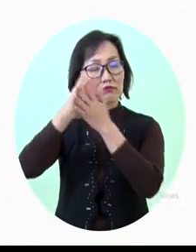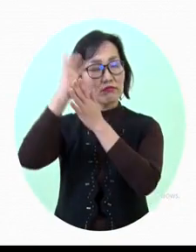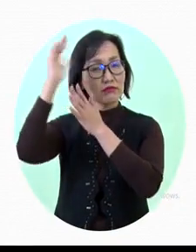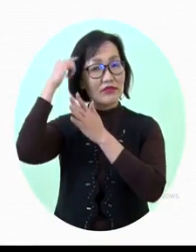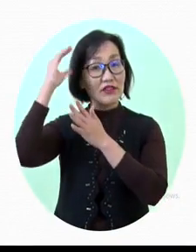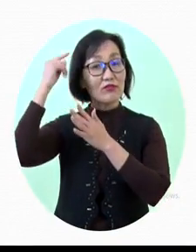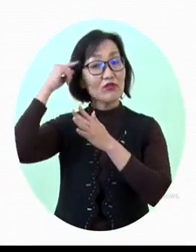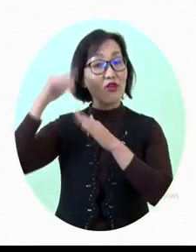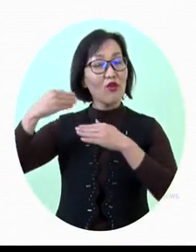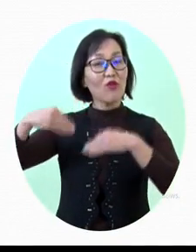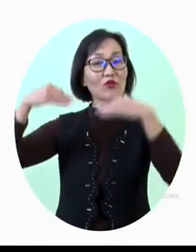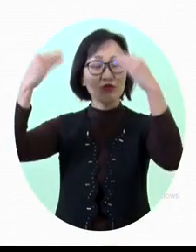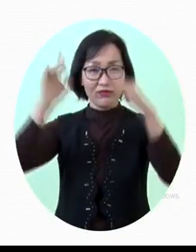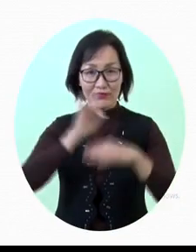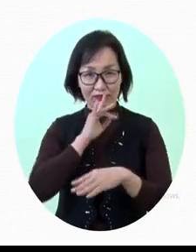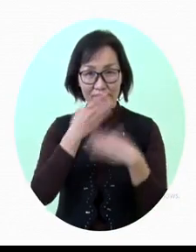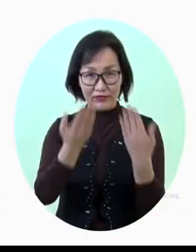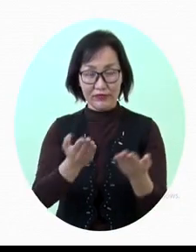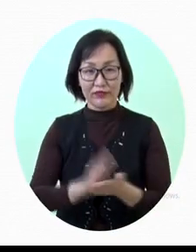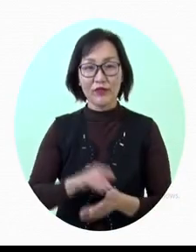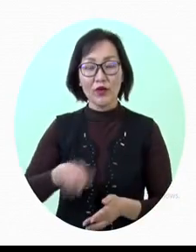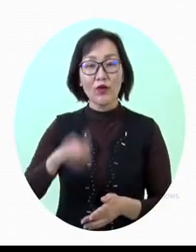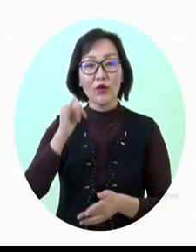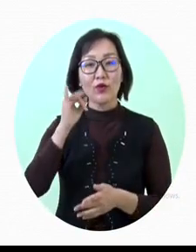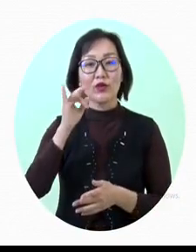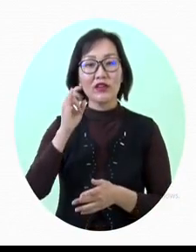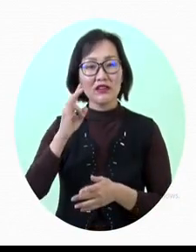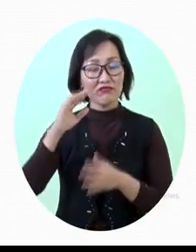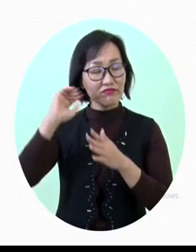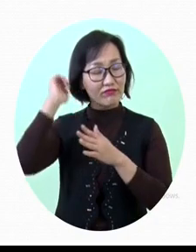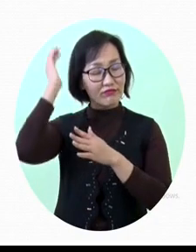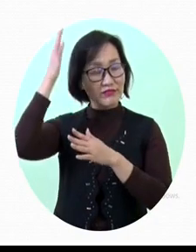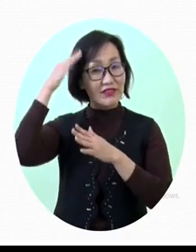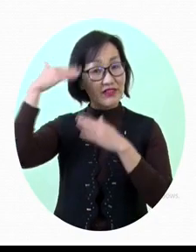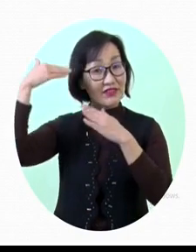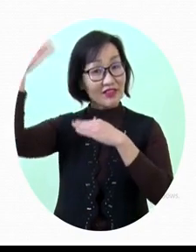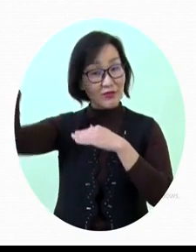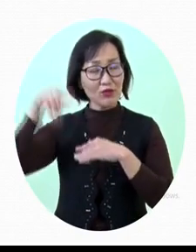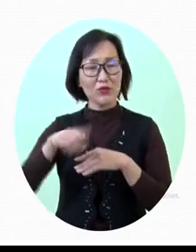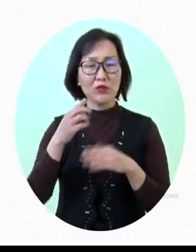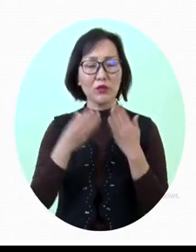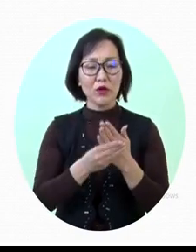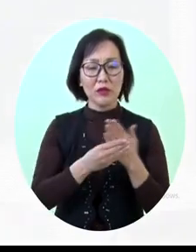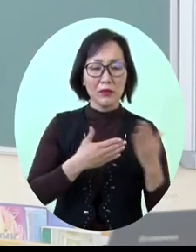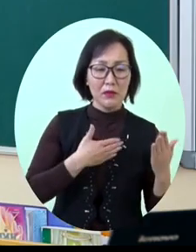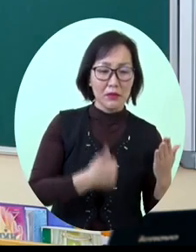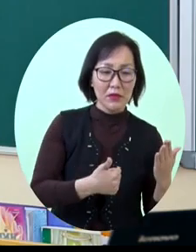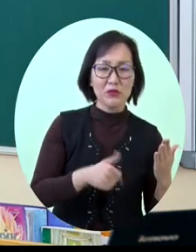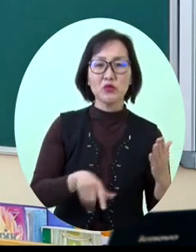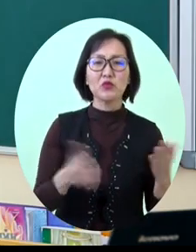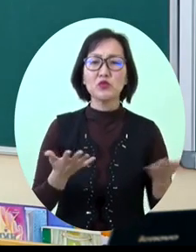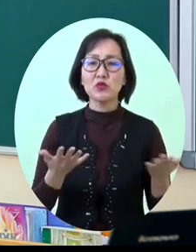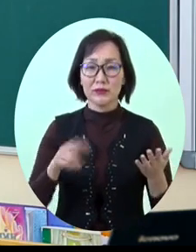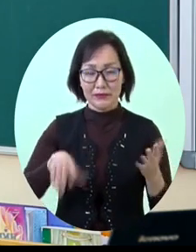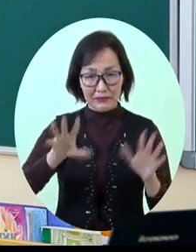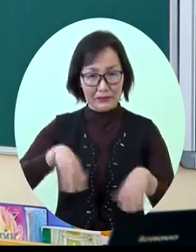хөгжүүлцгээе. За, хичээлийн маань гол зорилго уран сэтгэмж ба бодит байдал гэж юу болохыг мэдэж авах. За, уран